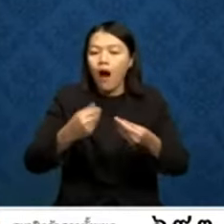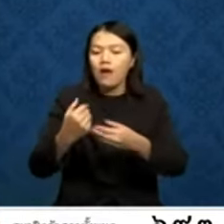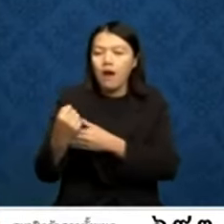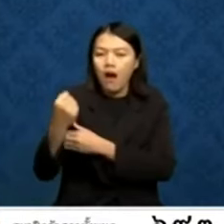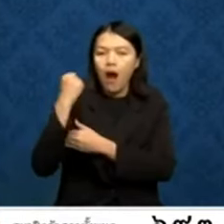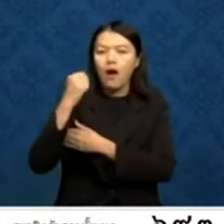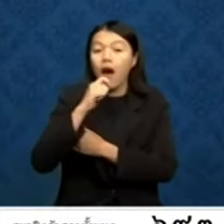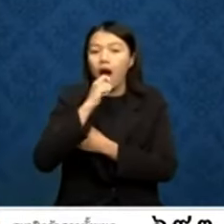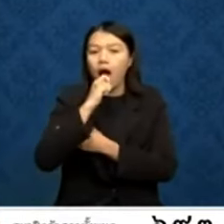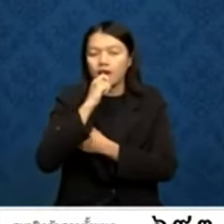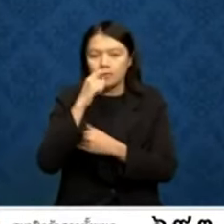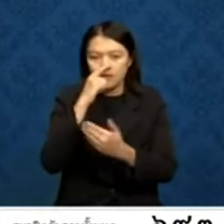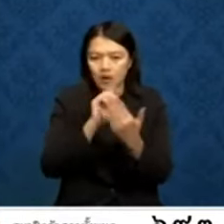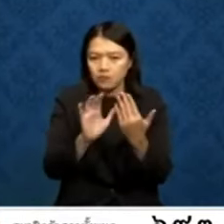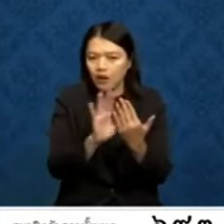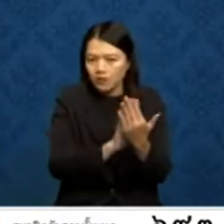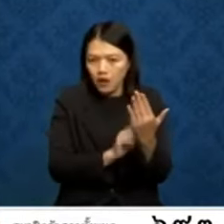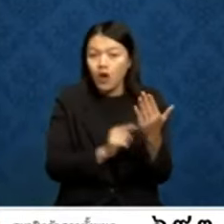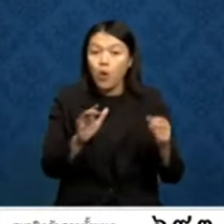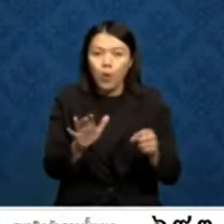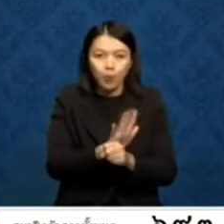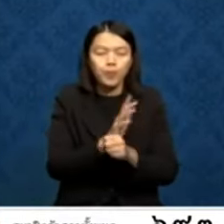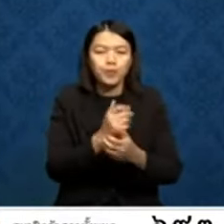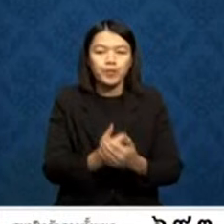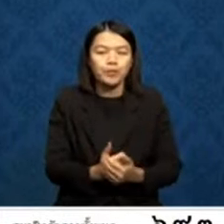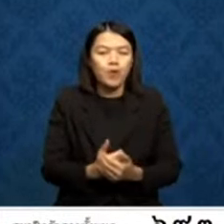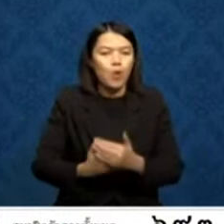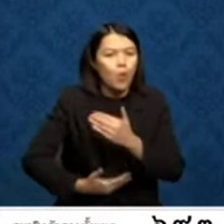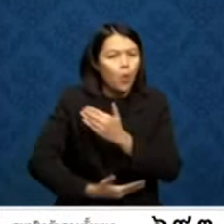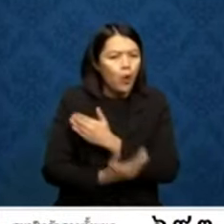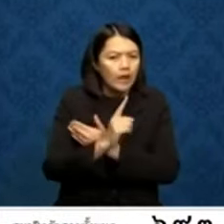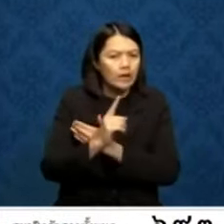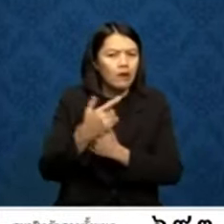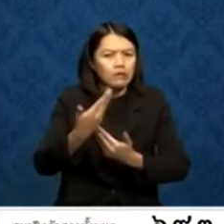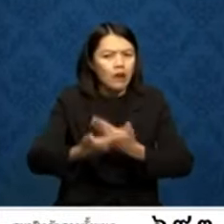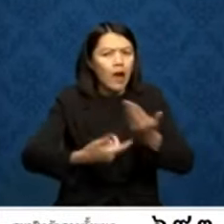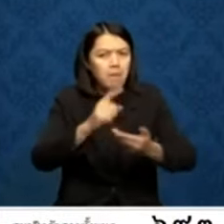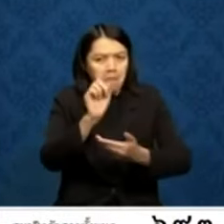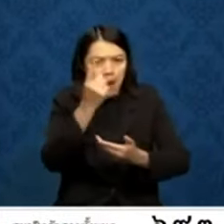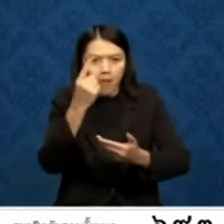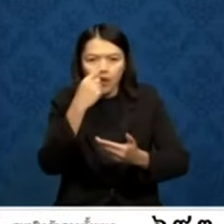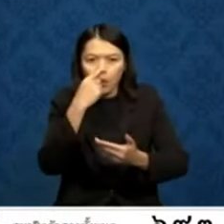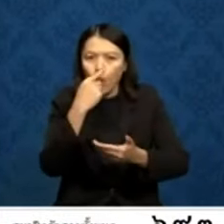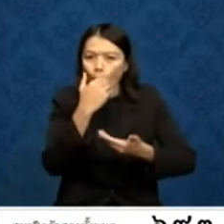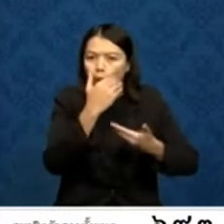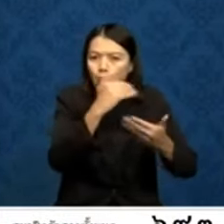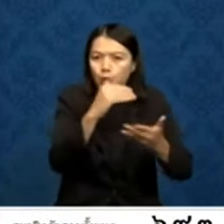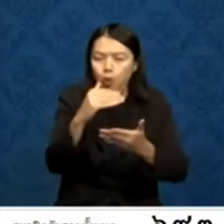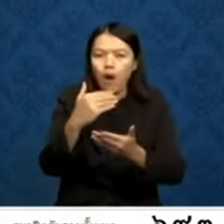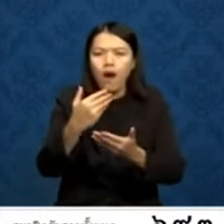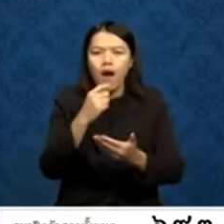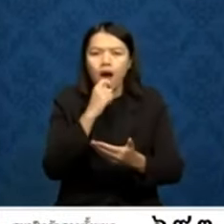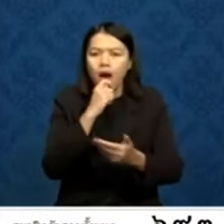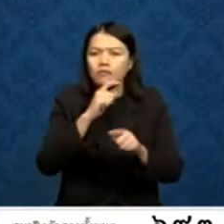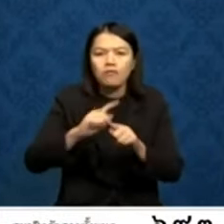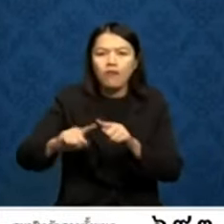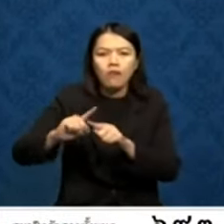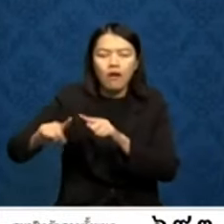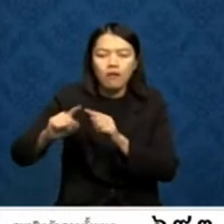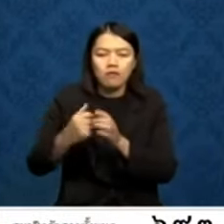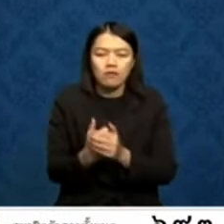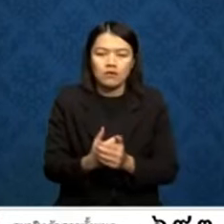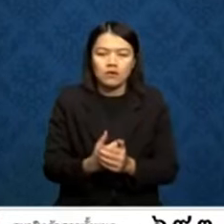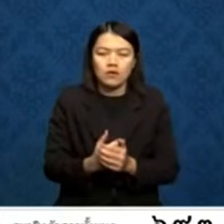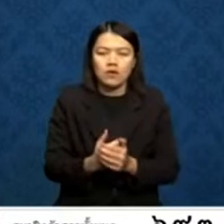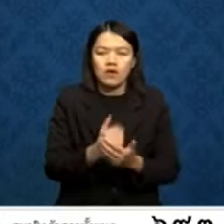าหารรวมถึงการคว้าโอกาสในตลาดใหม่ๆรวมทั้งอาหารฮาลาลและฟื้นนโย